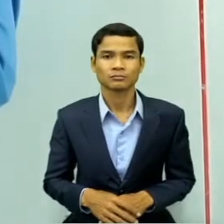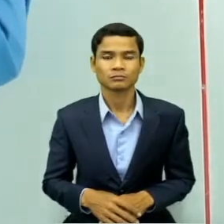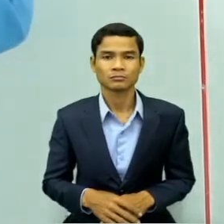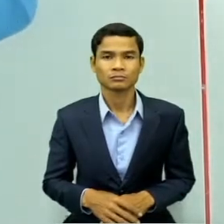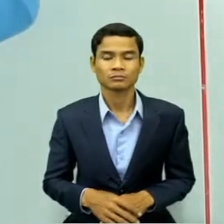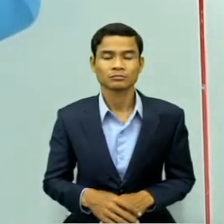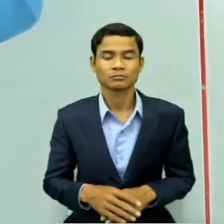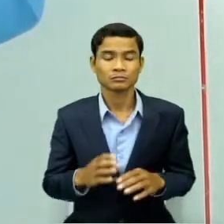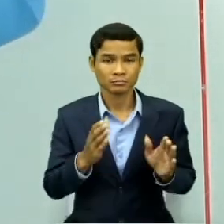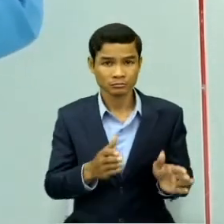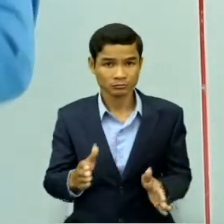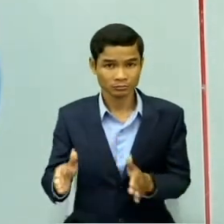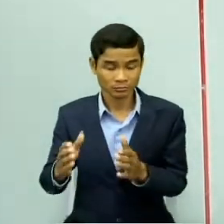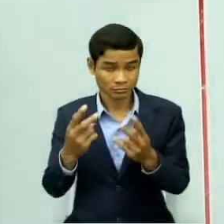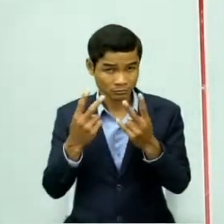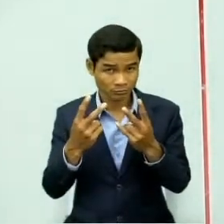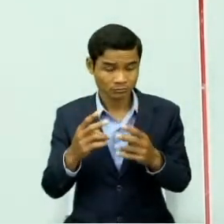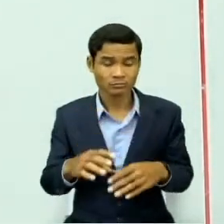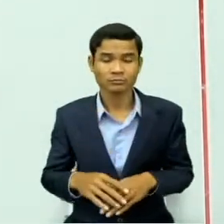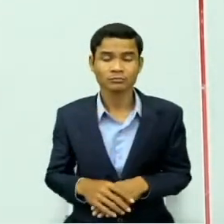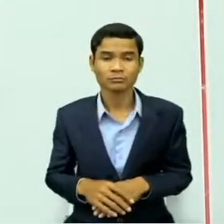Chà, con tìm khuôn ăn đằng ở khả con.